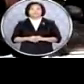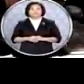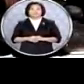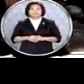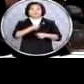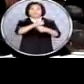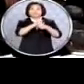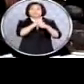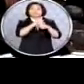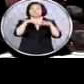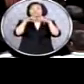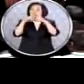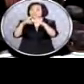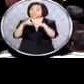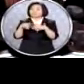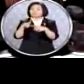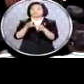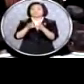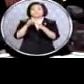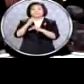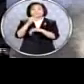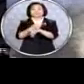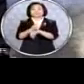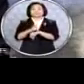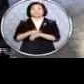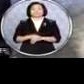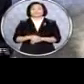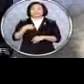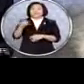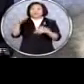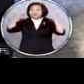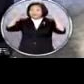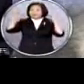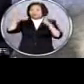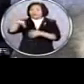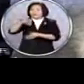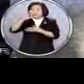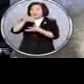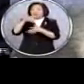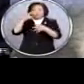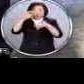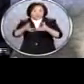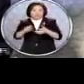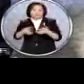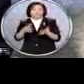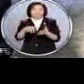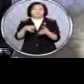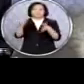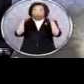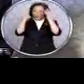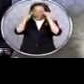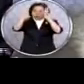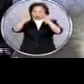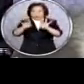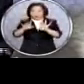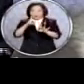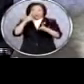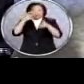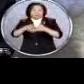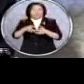请马英九先生回答，时间是2分钟。 我很高兴宋主席非常重视资讯的基础建